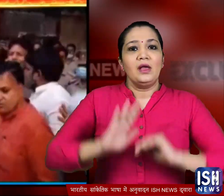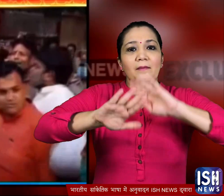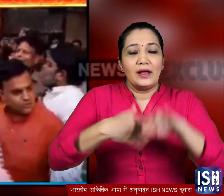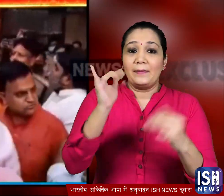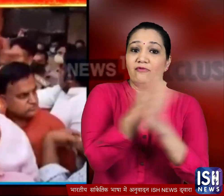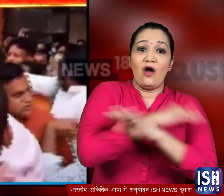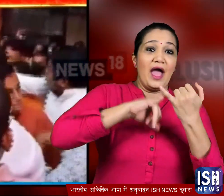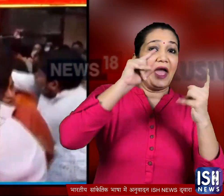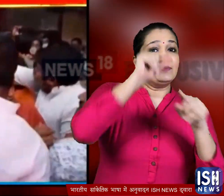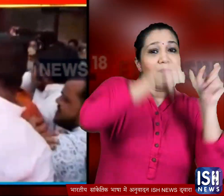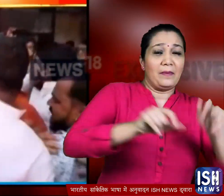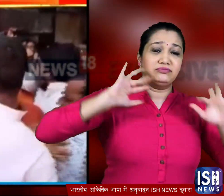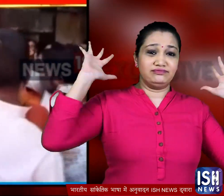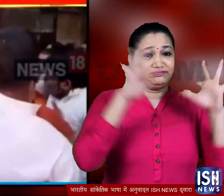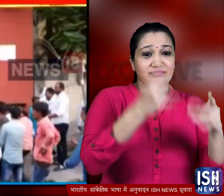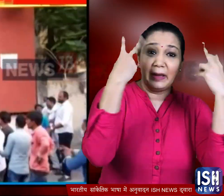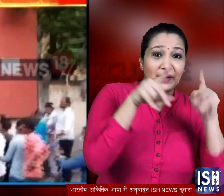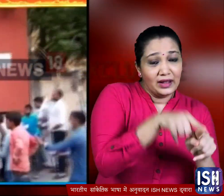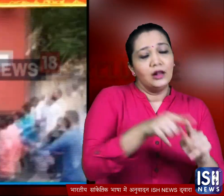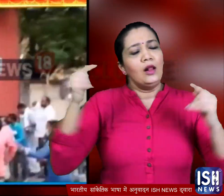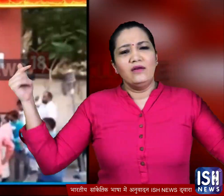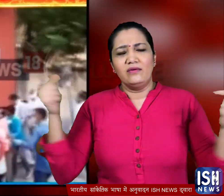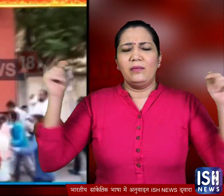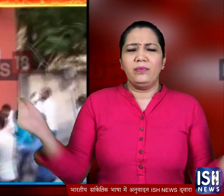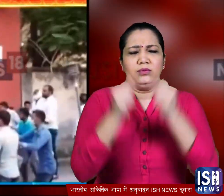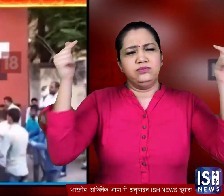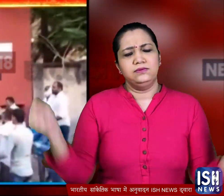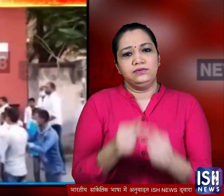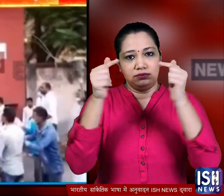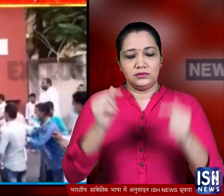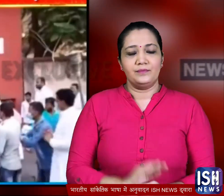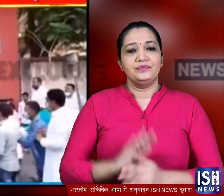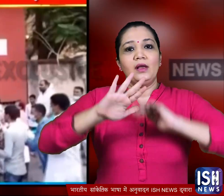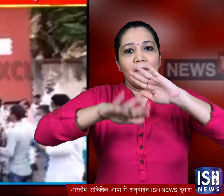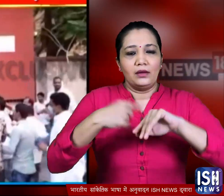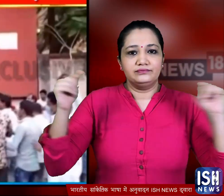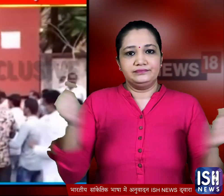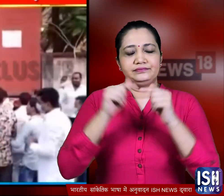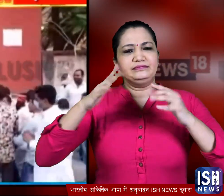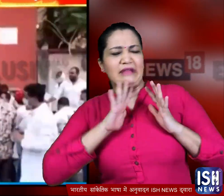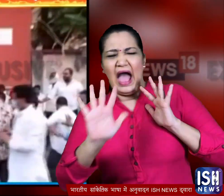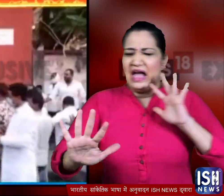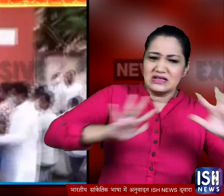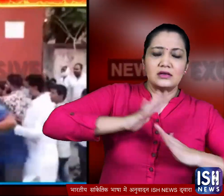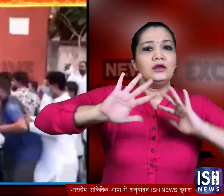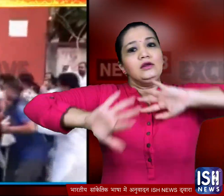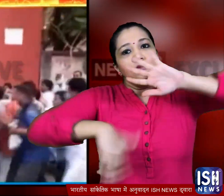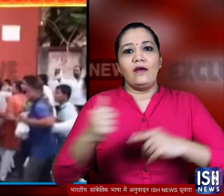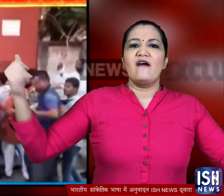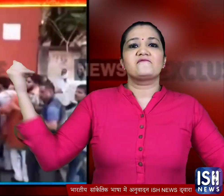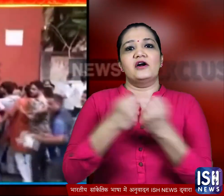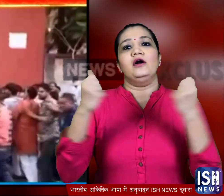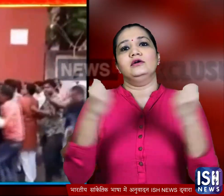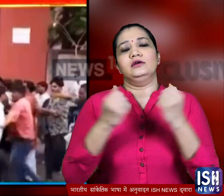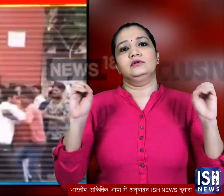गए, जिसके बाद वहां पहले से ही मौजूद समाजवादी पार्टी के कार्यकर्ताओं के साथ उनकी तीखी बहस होने लगी। बात बहस से सीधे धक्का मुक्की और